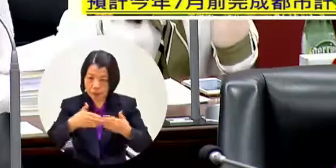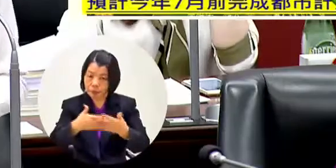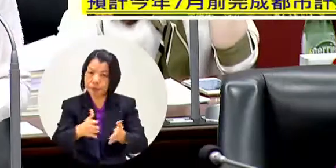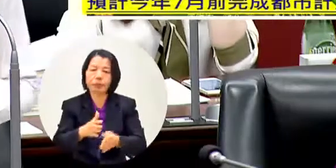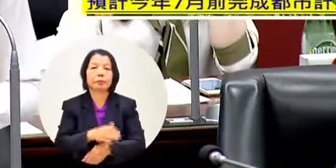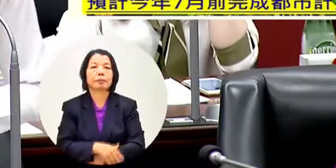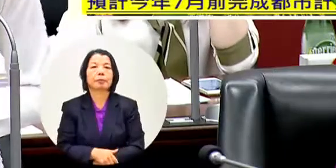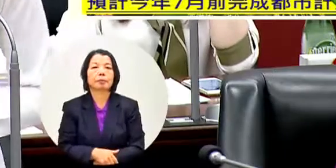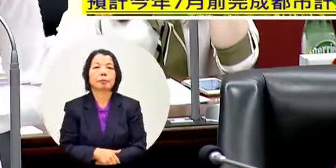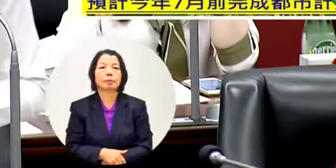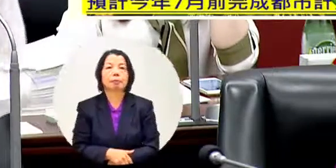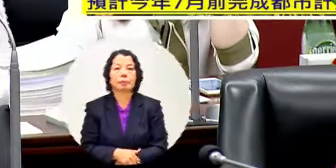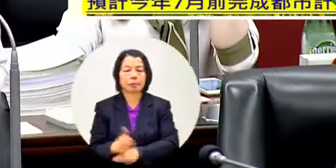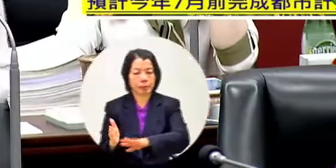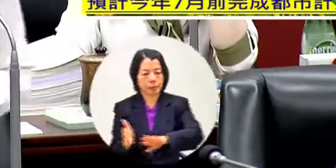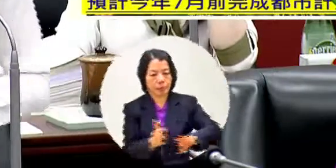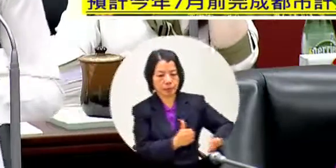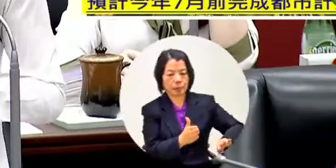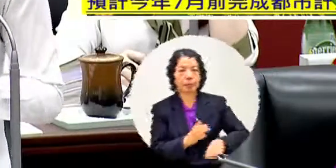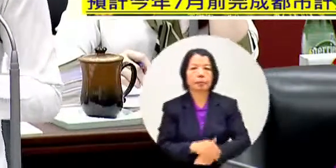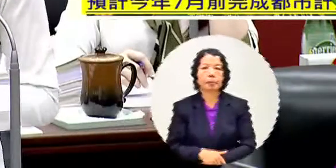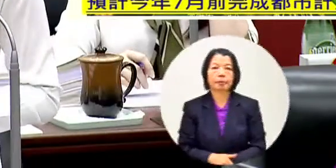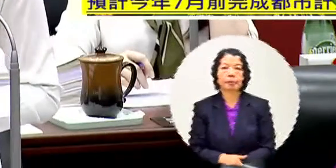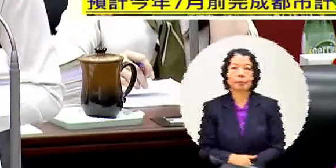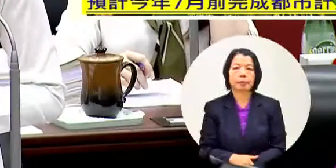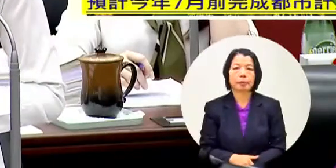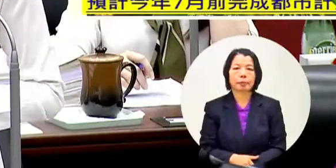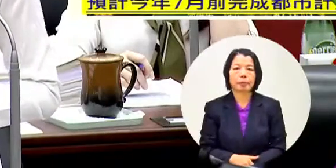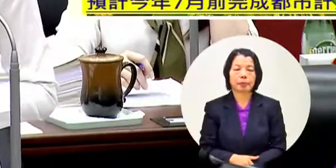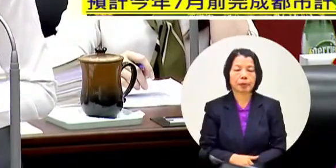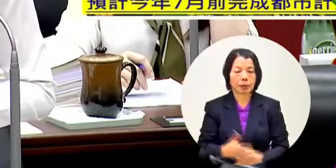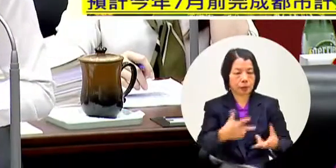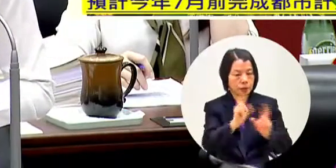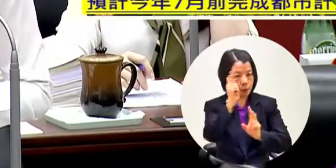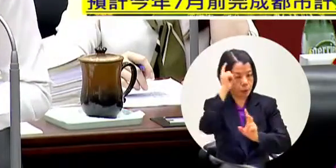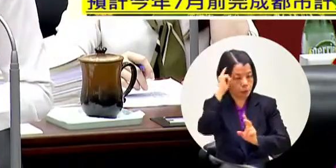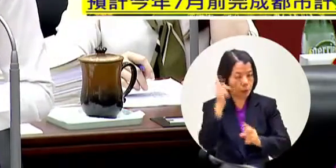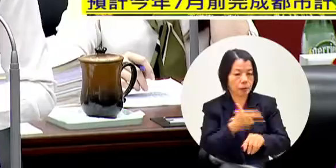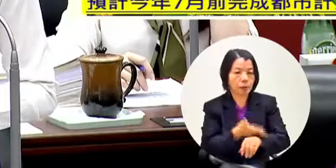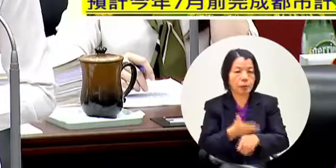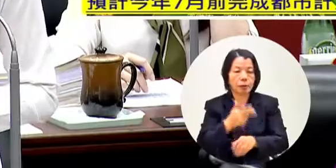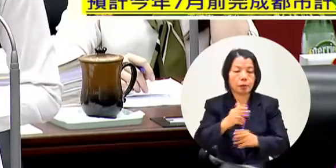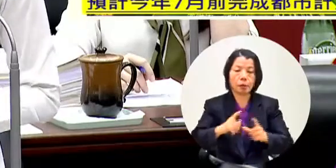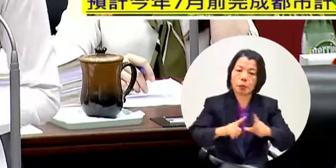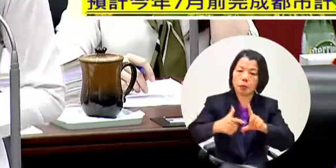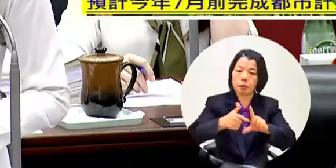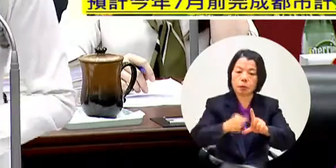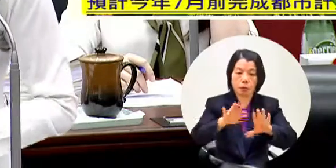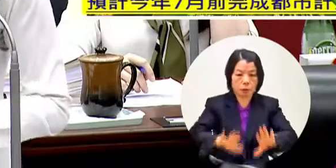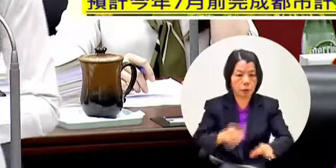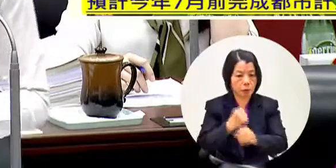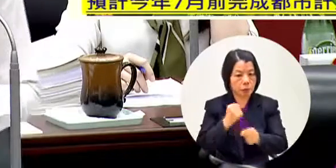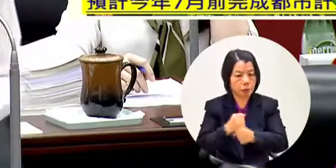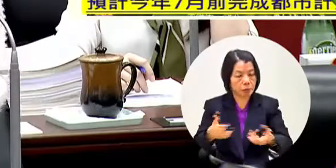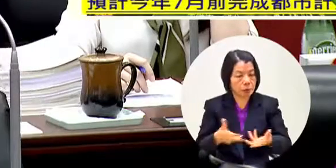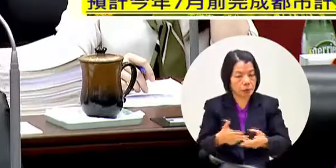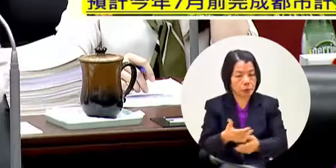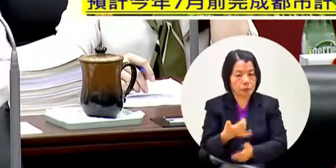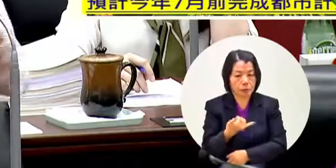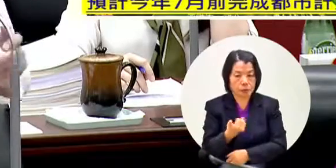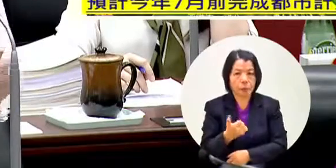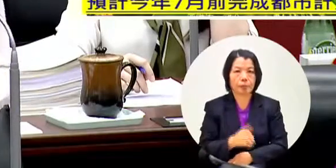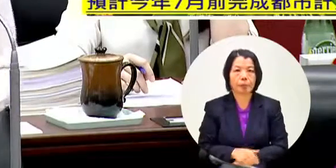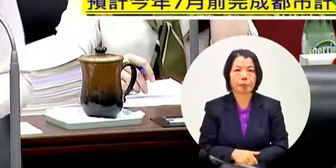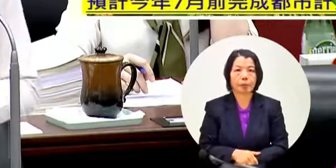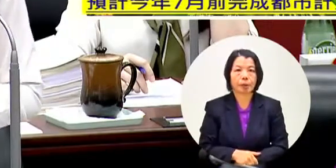花农找到通路。 谢谢， 让我们一起来努力， 好 吧？ 好，谢谢市长。那这个麻烦市长评估一下，好看是不